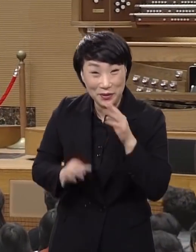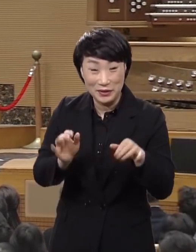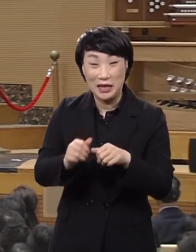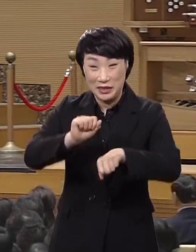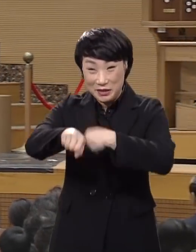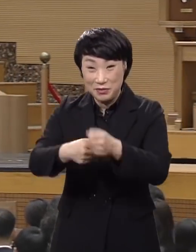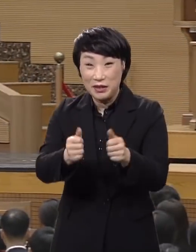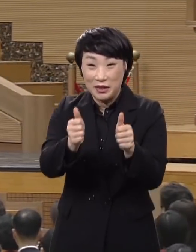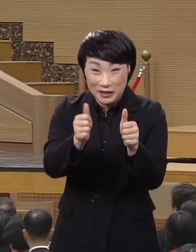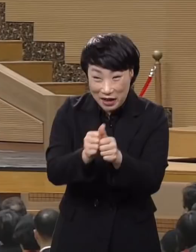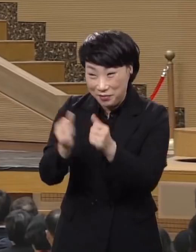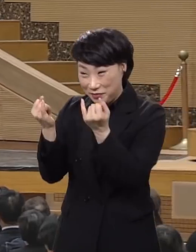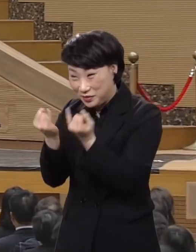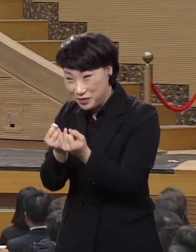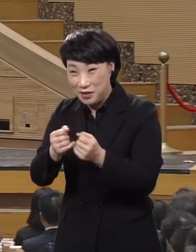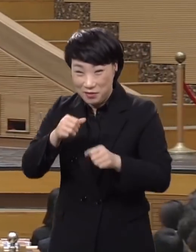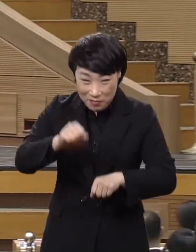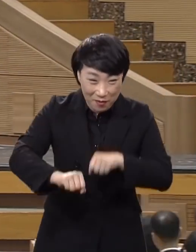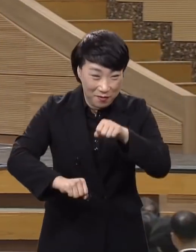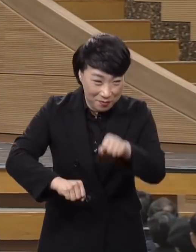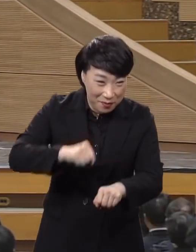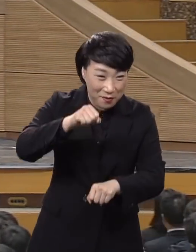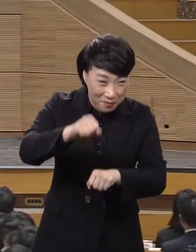방주 안으로